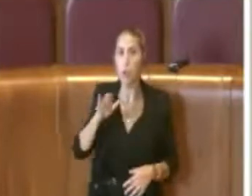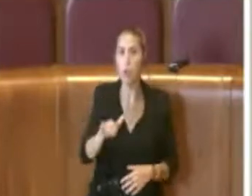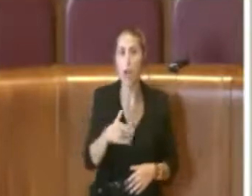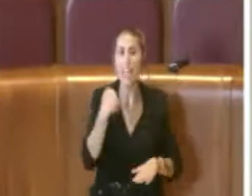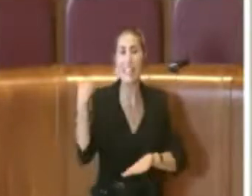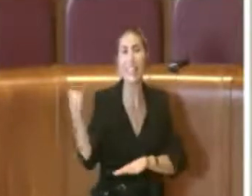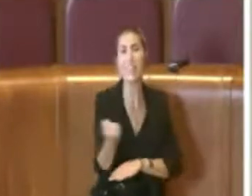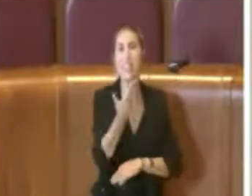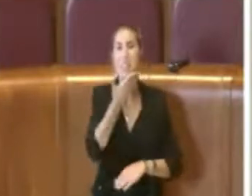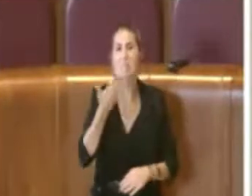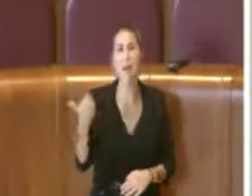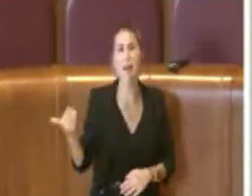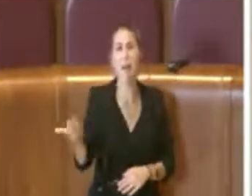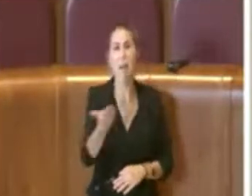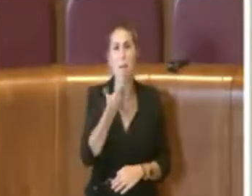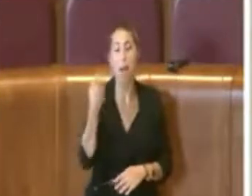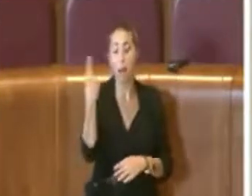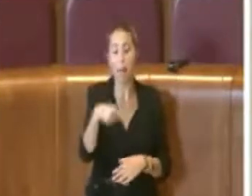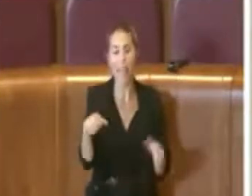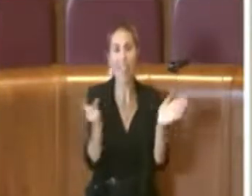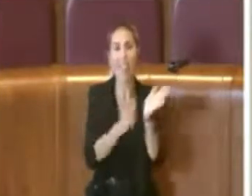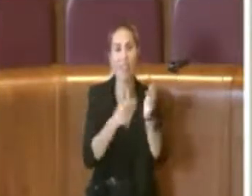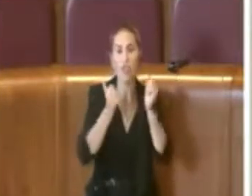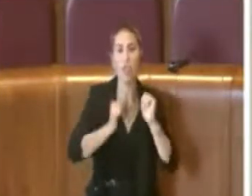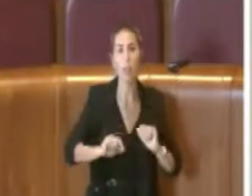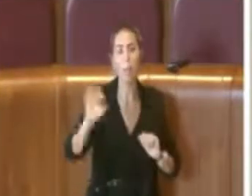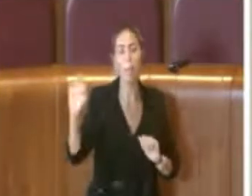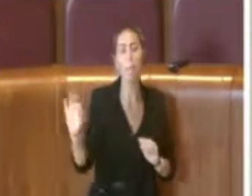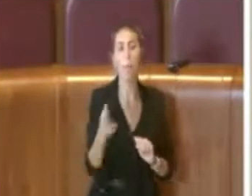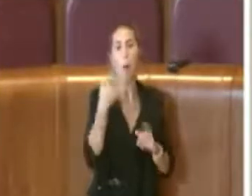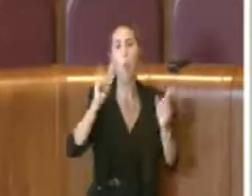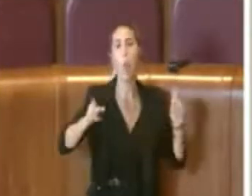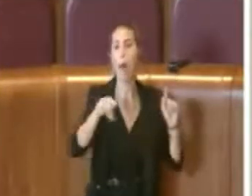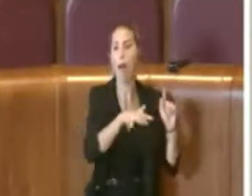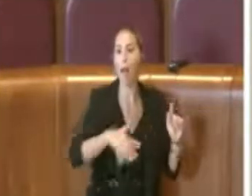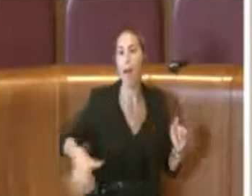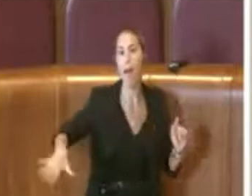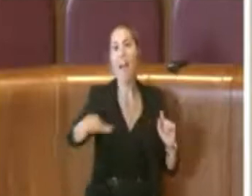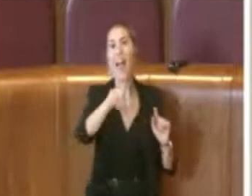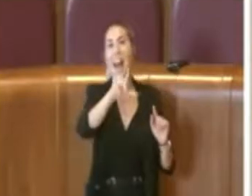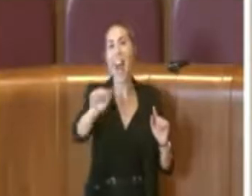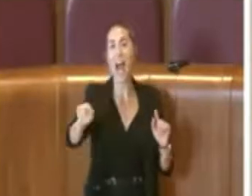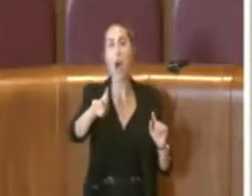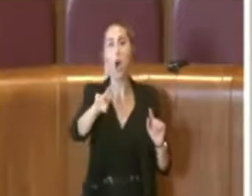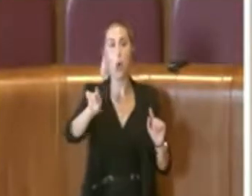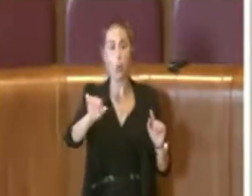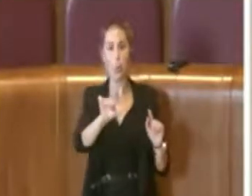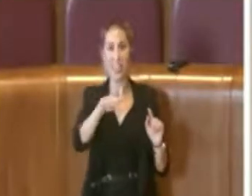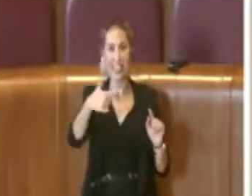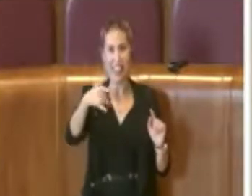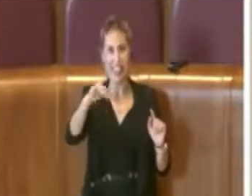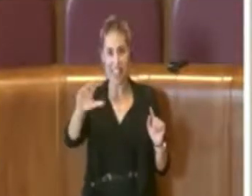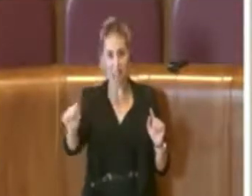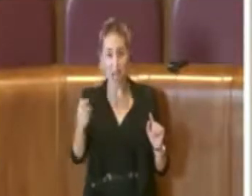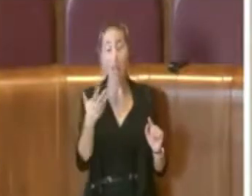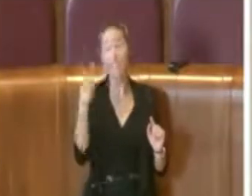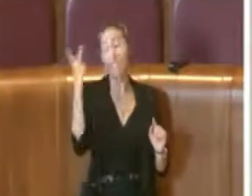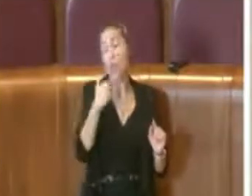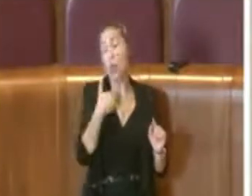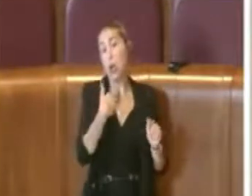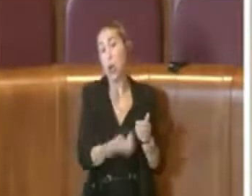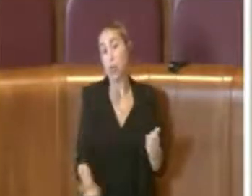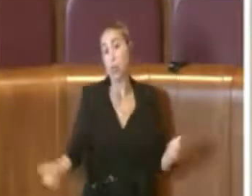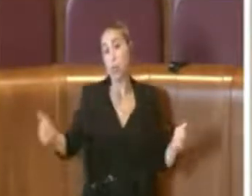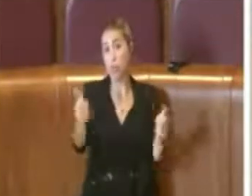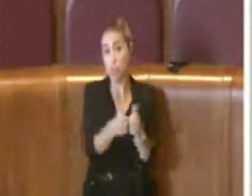sui servizi dei cittadini, in particolare di questo territorio. E io avevo affiancato anche